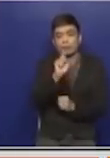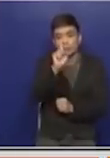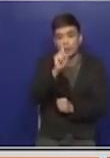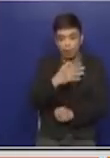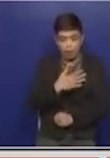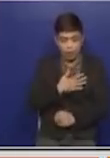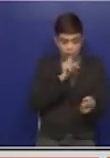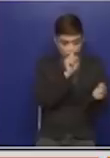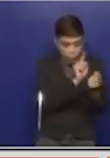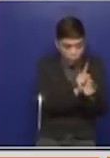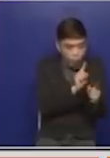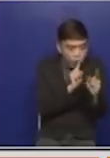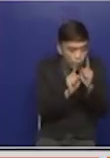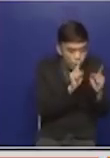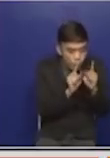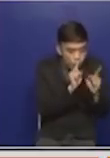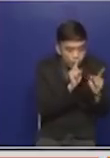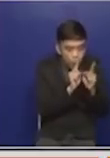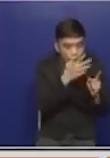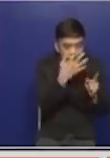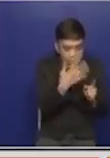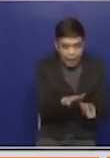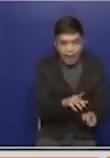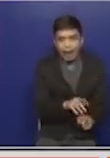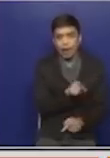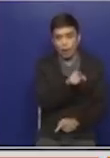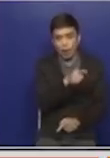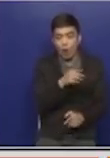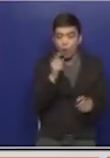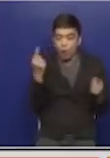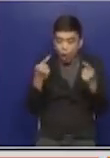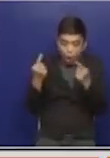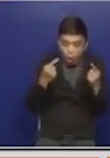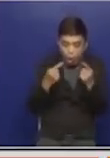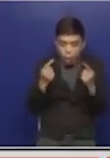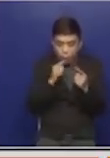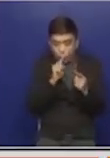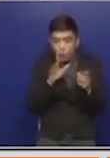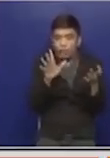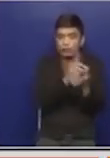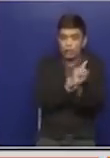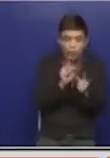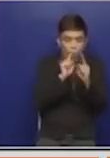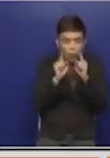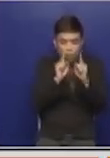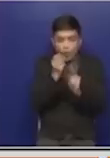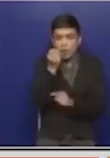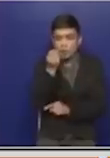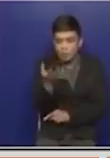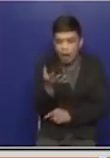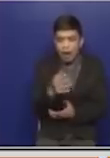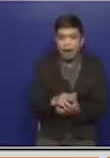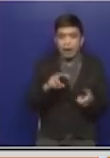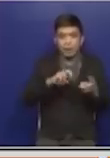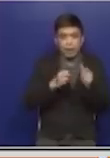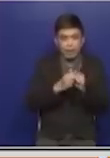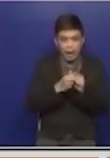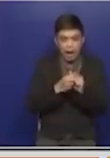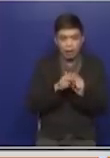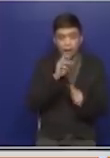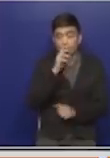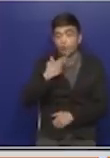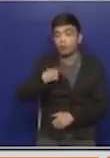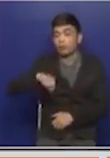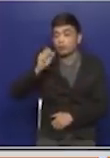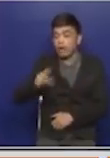ครั้งนะคะเกี่ยวกับประเด็นนี้แล้วก็ประเด็นนี้เนี่ยมีการถกเถียงกันมากในสังคมนะคะเพราะพิจารณาคดีแล้วเนี่ย